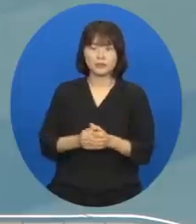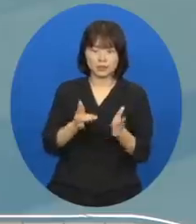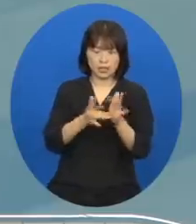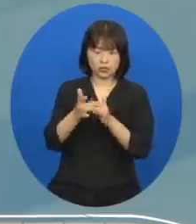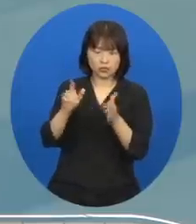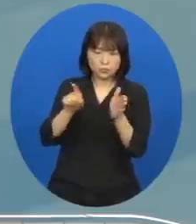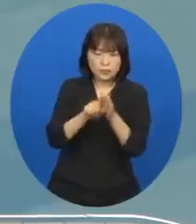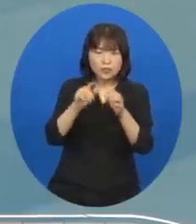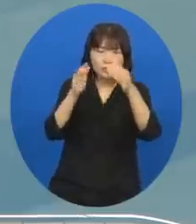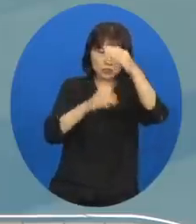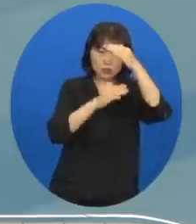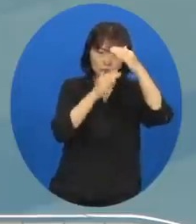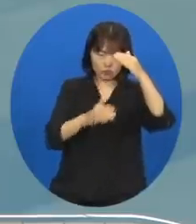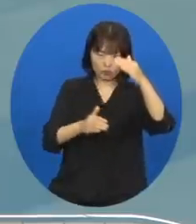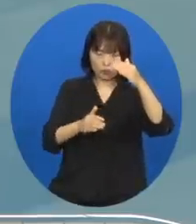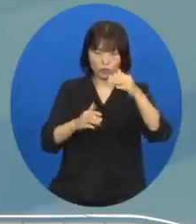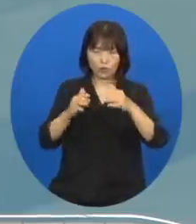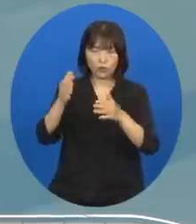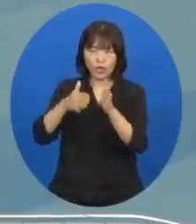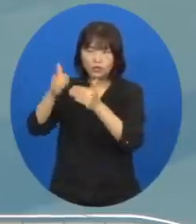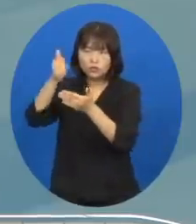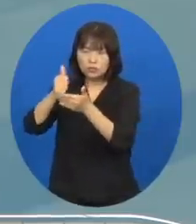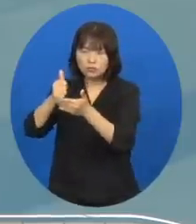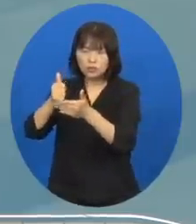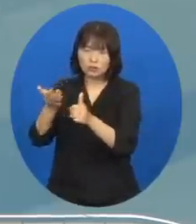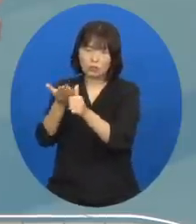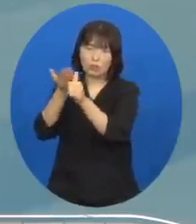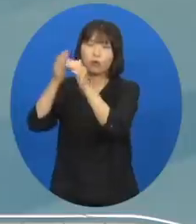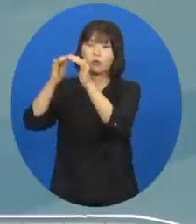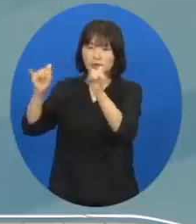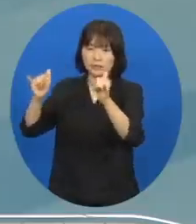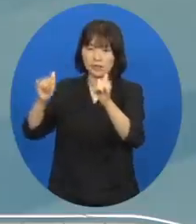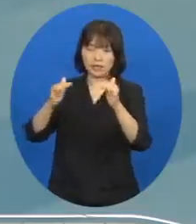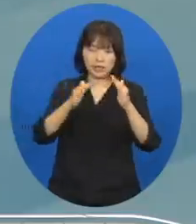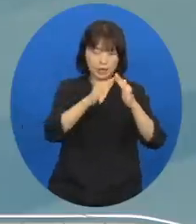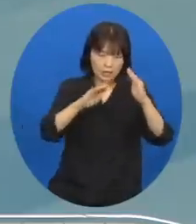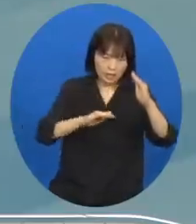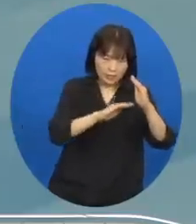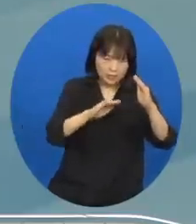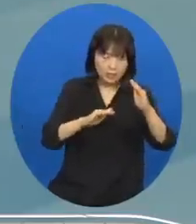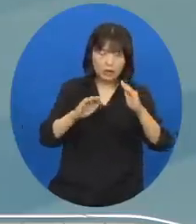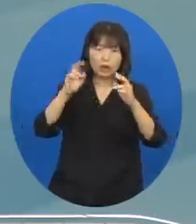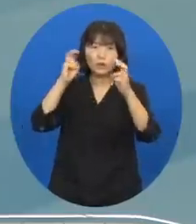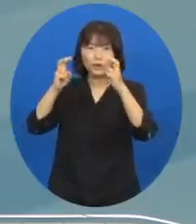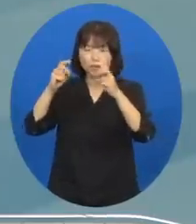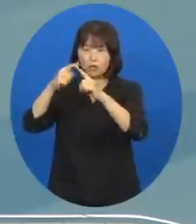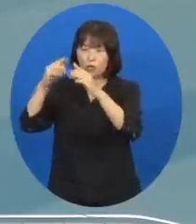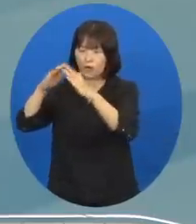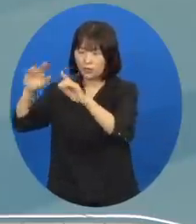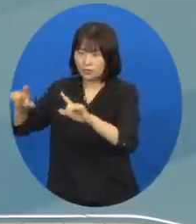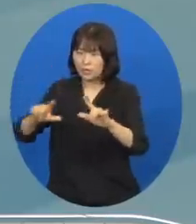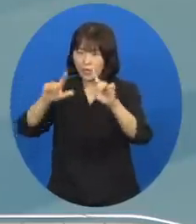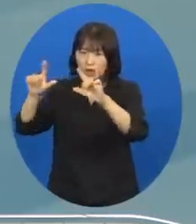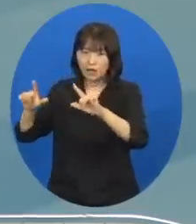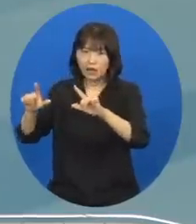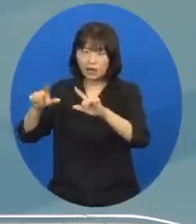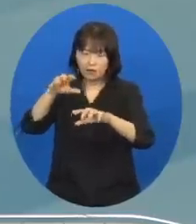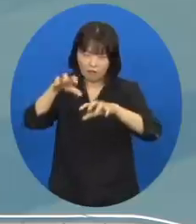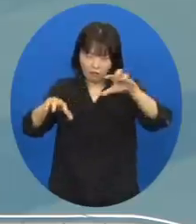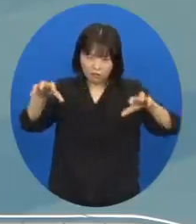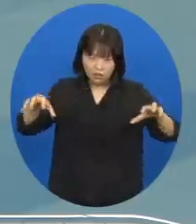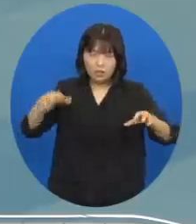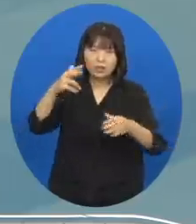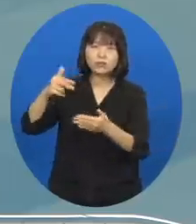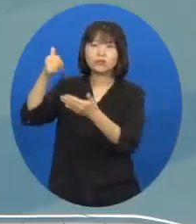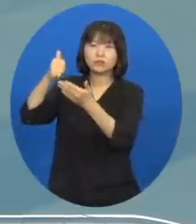성도는 예수님이 목자이십니다. 가정생활, 일터, 교회생활 어디서나 주님은